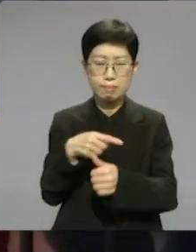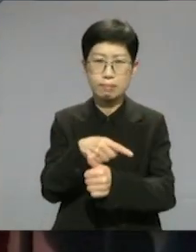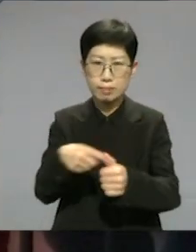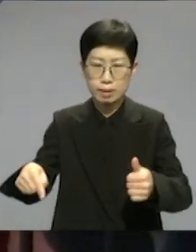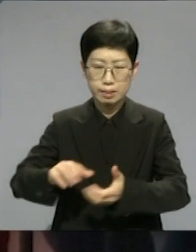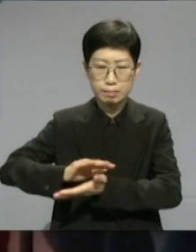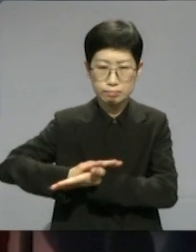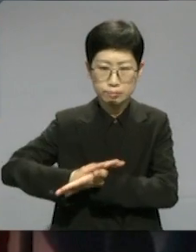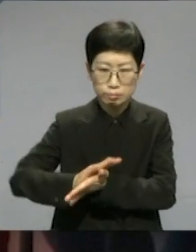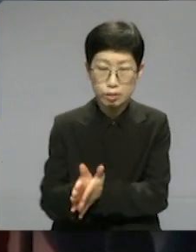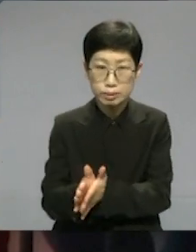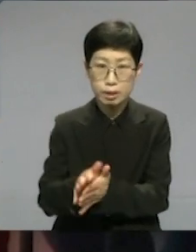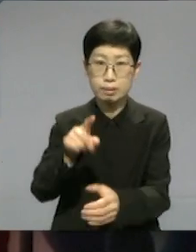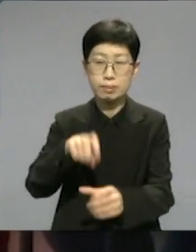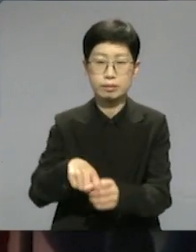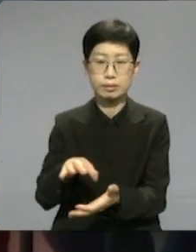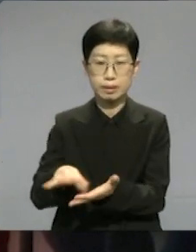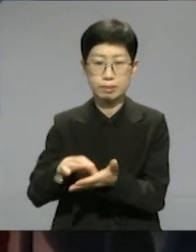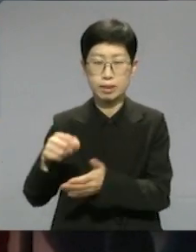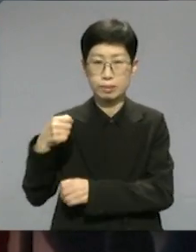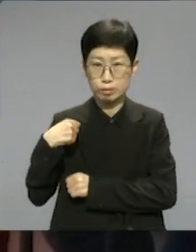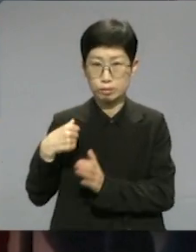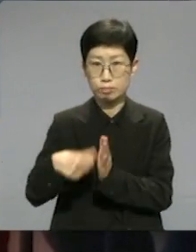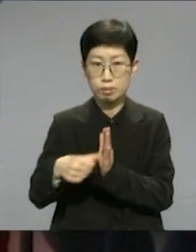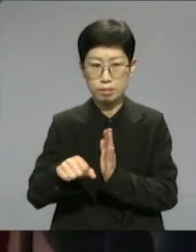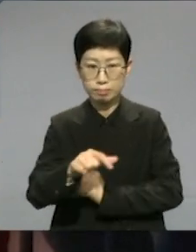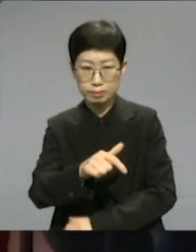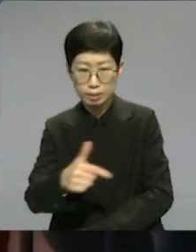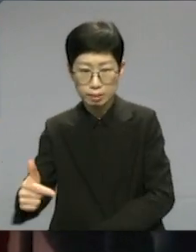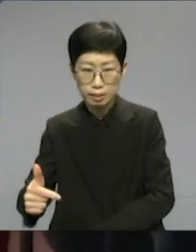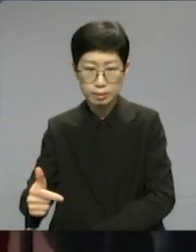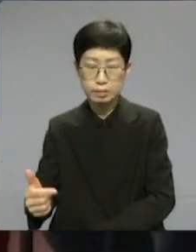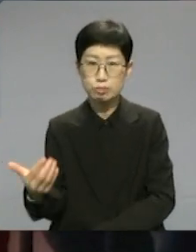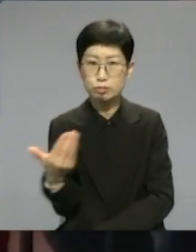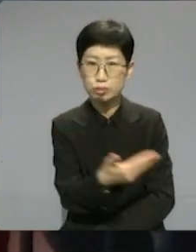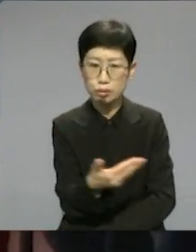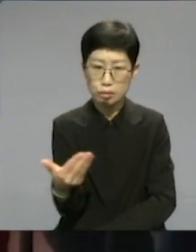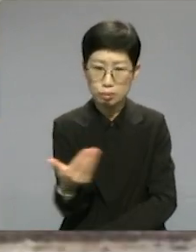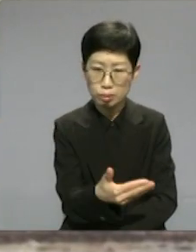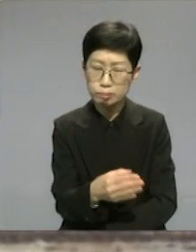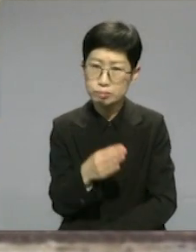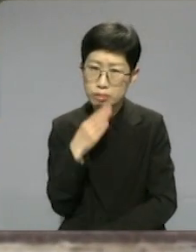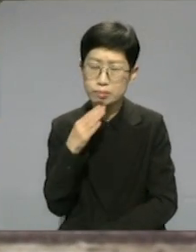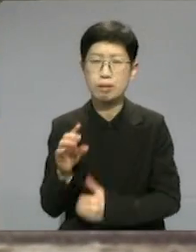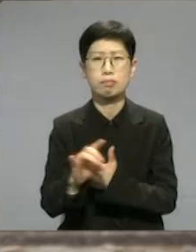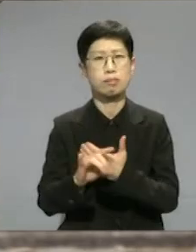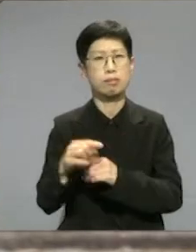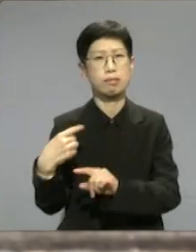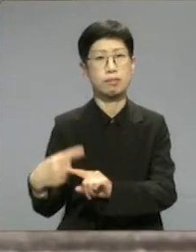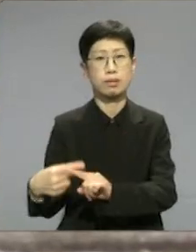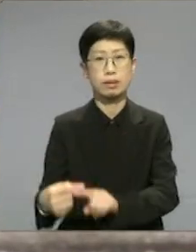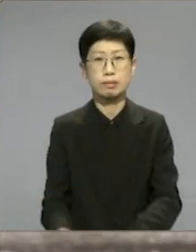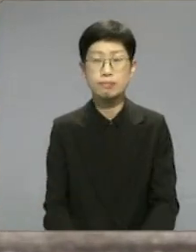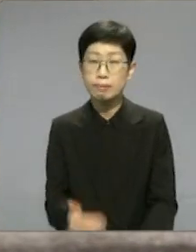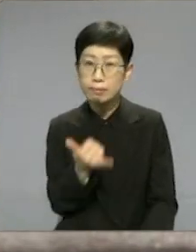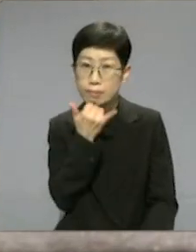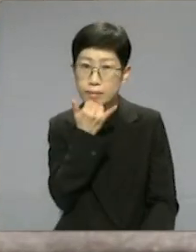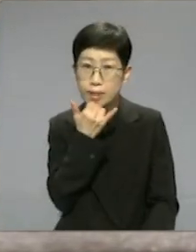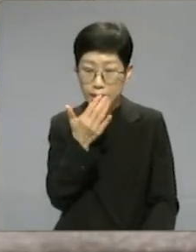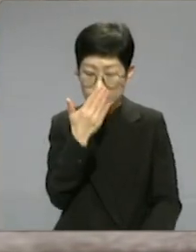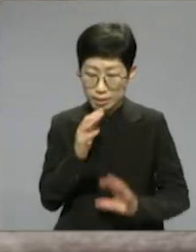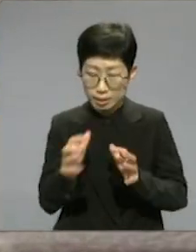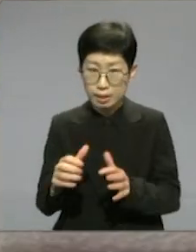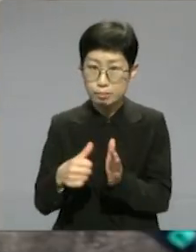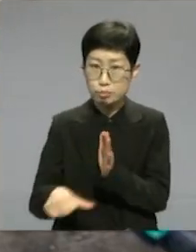the weapons and military equipment that are used to kill and annihilate them. 그러면서 독일이 이스라엘에